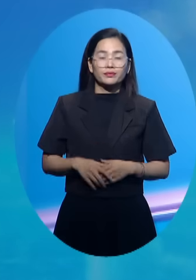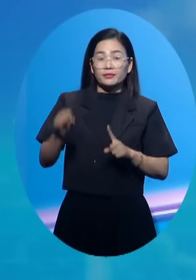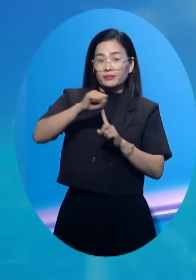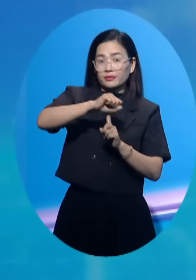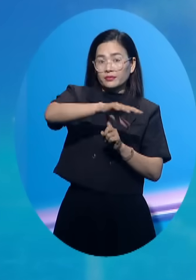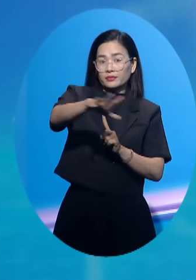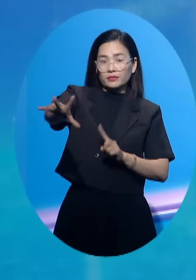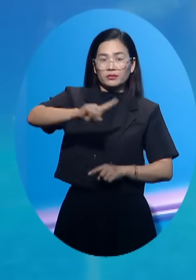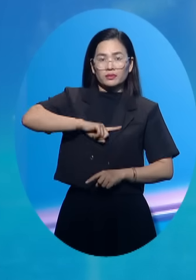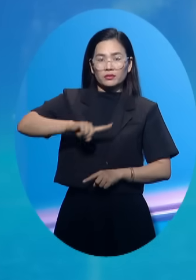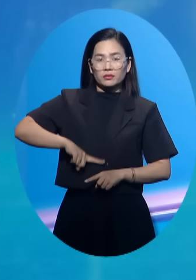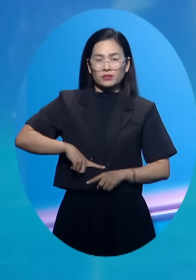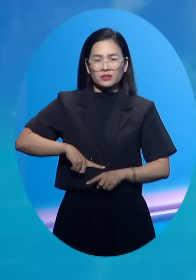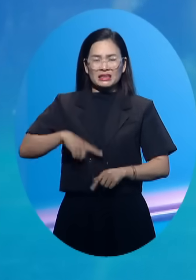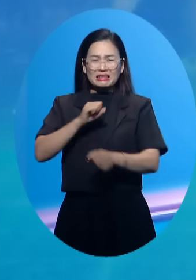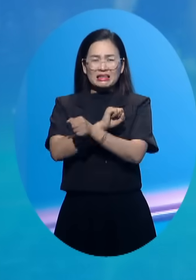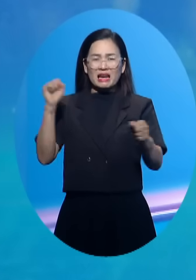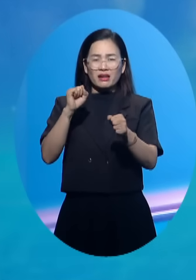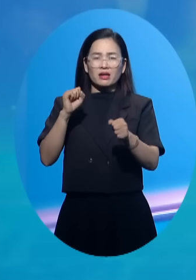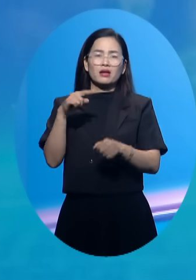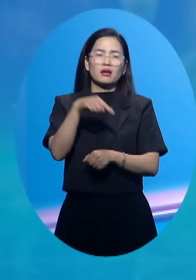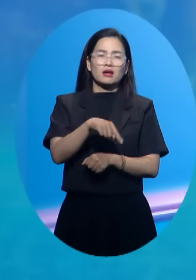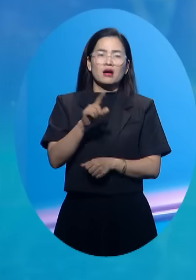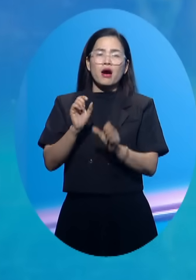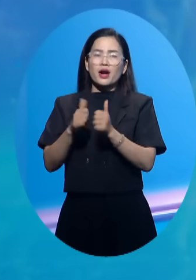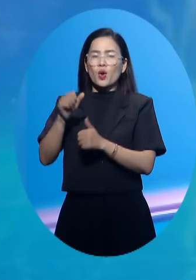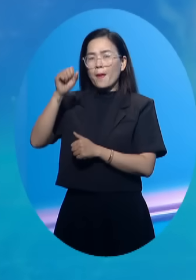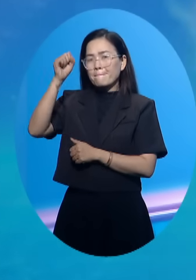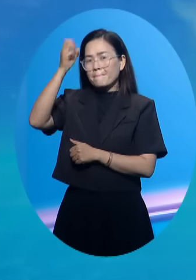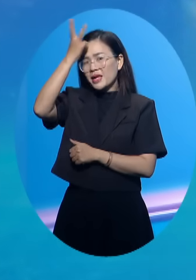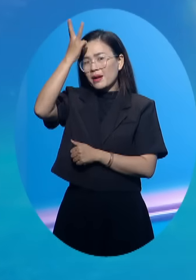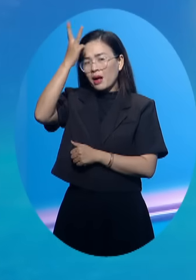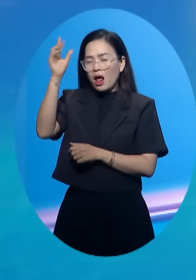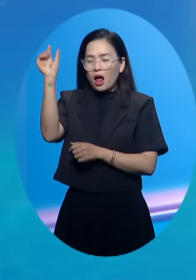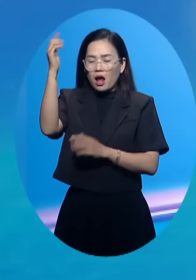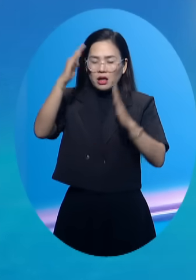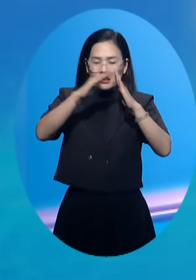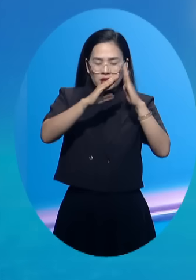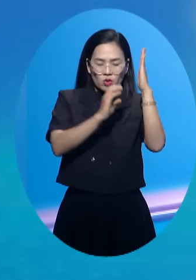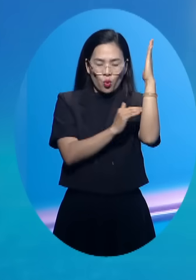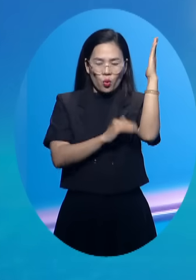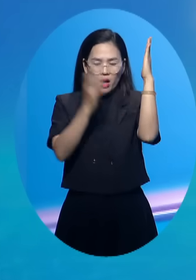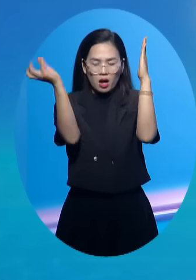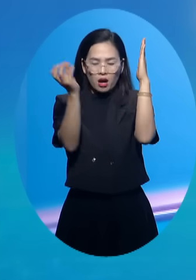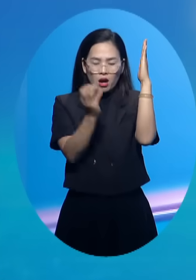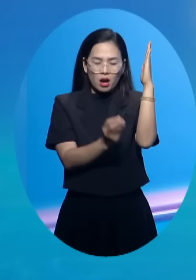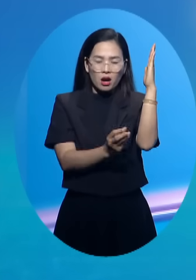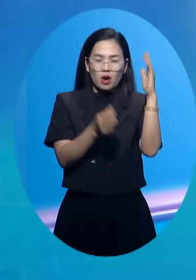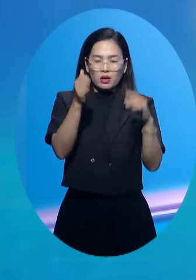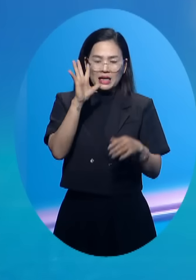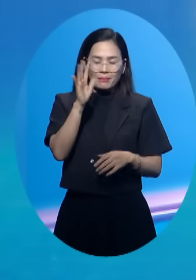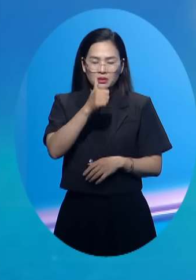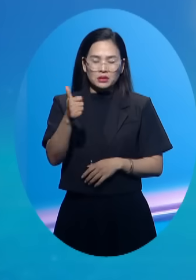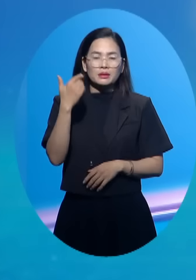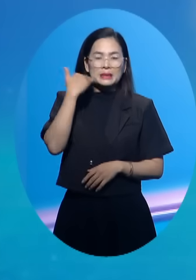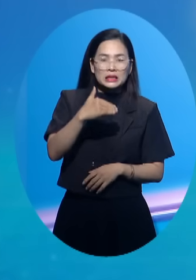Truyền thông Trung Quốc đưa tin một quả đạn pháo từ bên kia biên giới Myanmar đã rơi xuống cạnh một khu dân cư ở tỉnh Vân Nam Trung Quốc, khiến cho 5 người